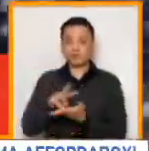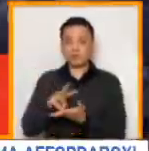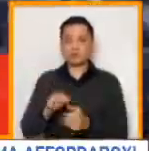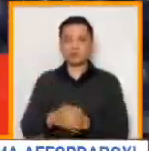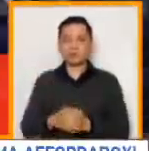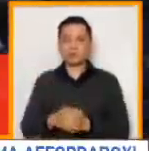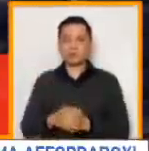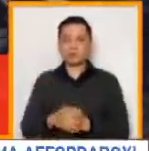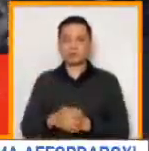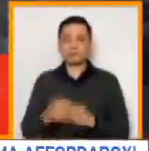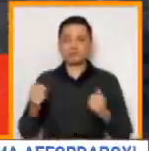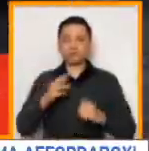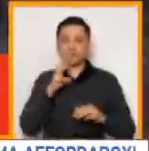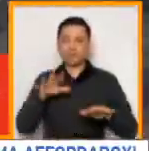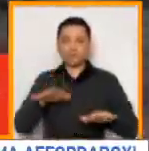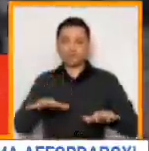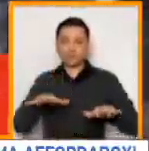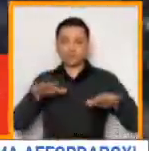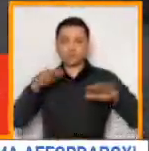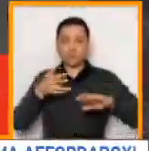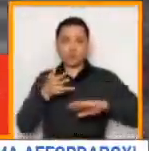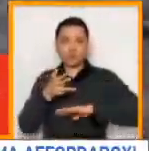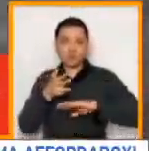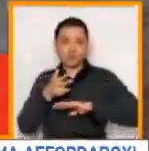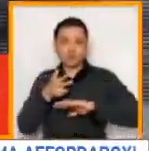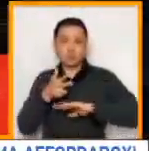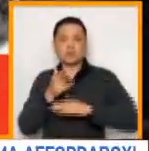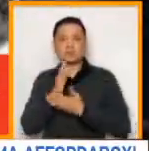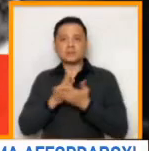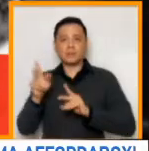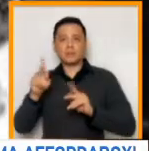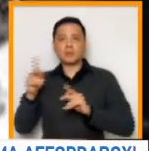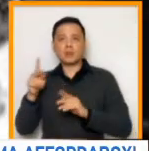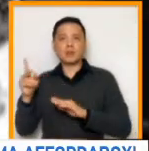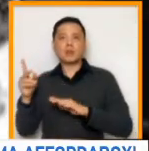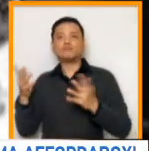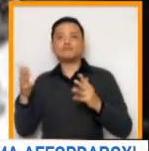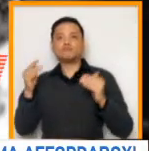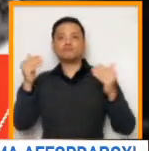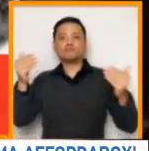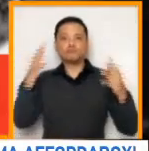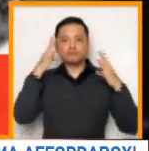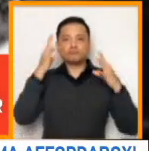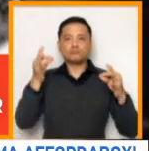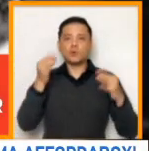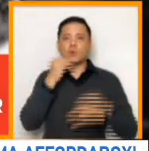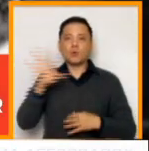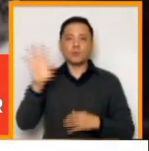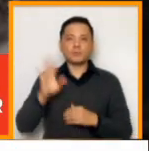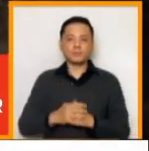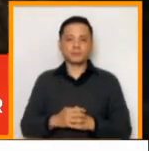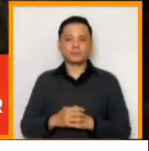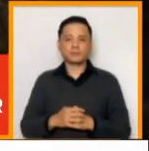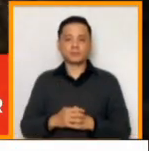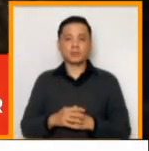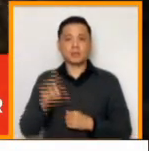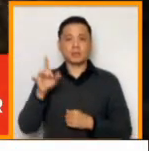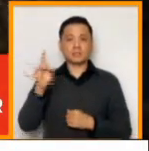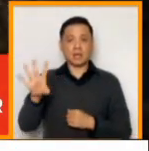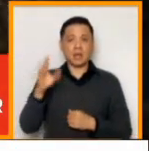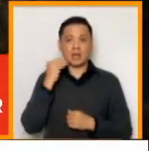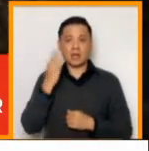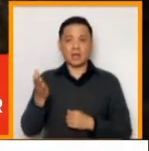Pero may ilan din na sinuong na ang ulan para makauwi na. Isa ang patay habang 3 ang sugatan matapos